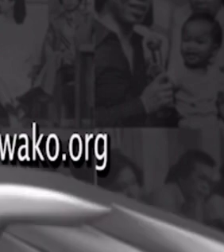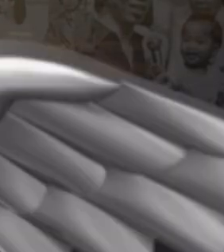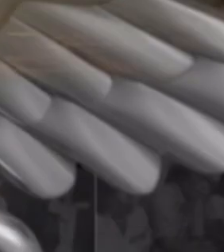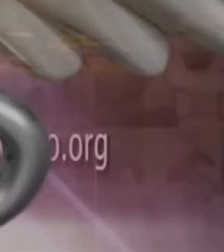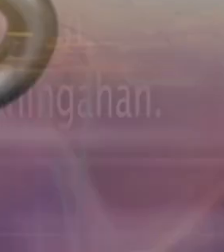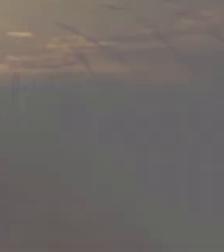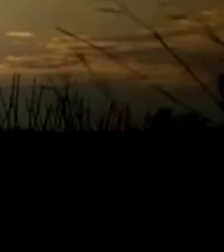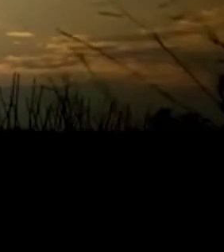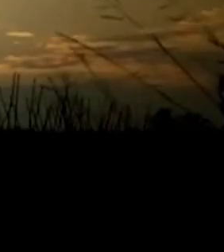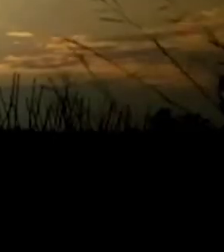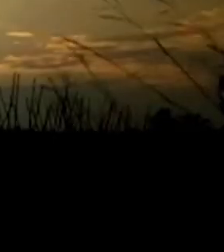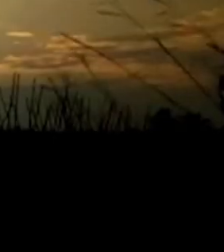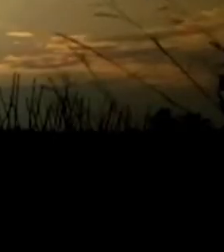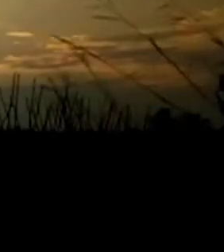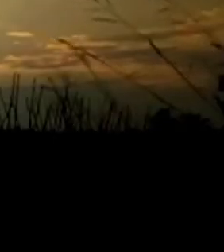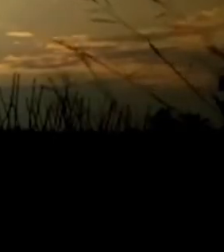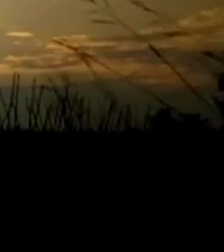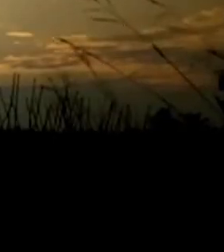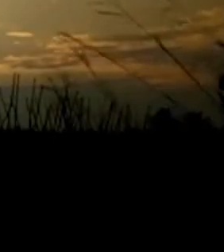socialcoordinator@kapwako.org.